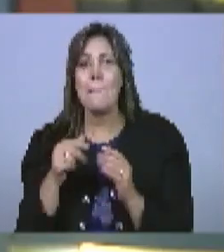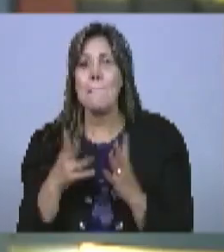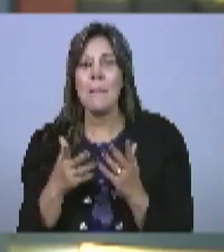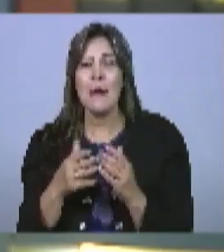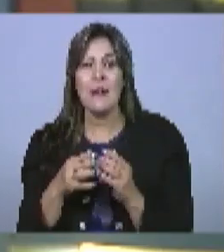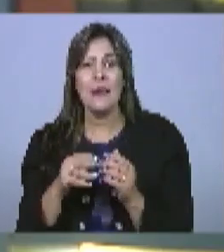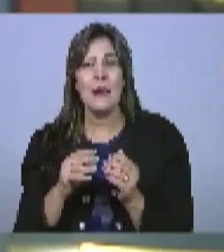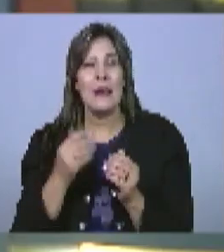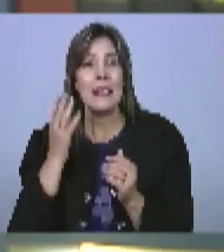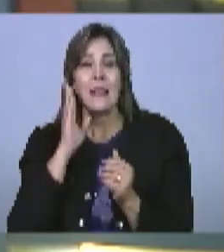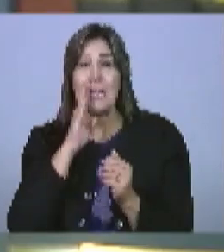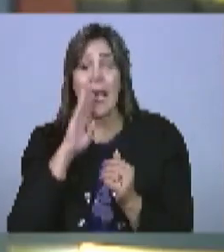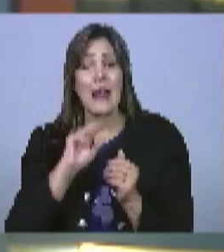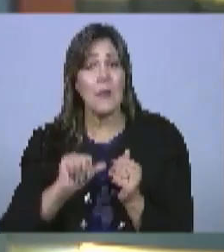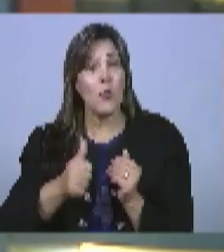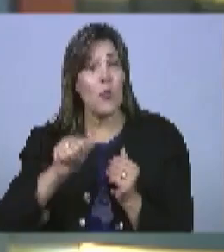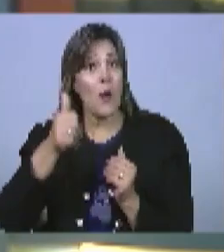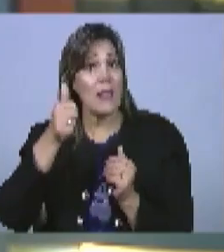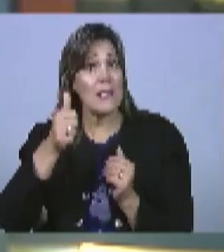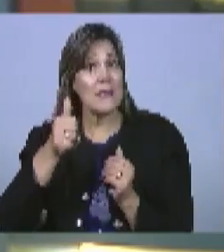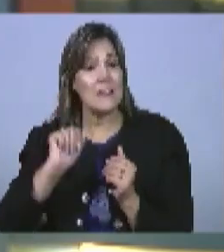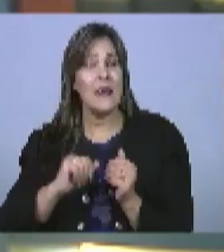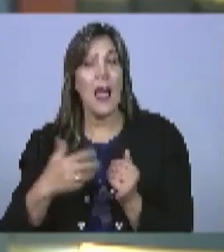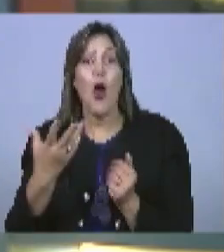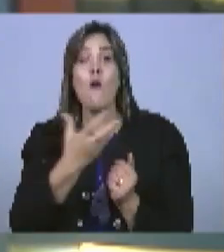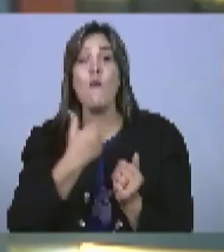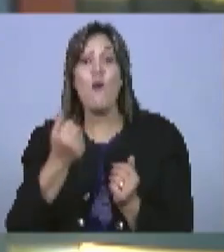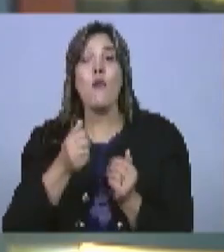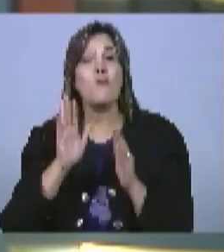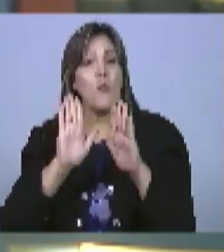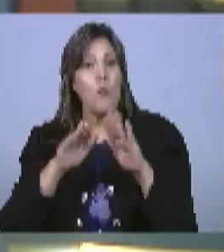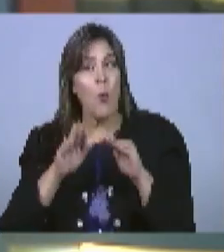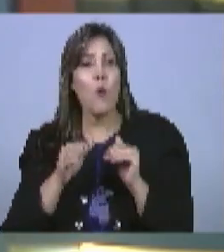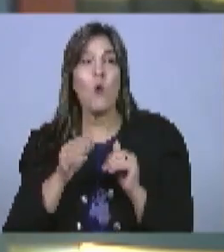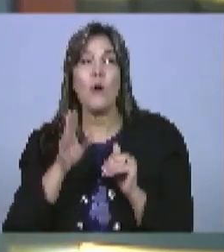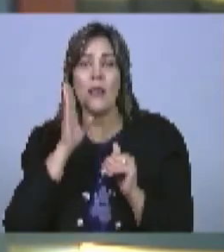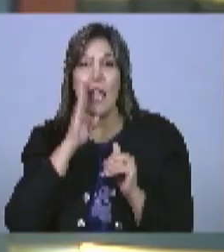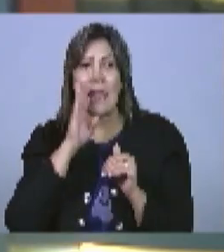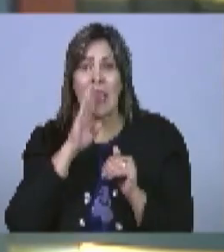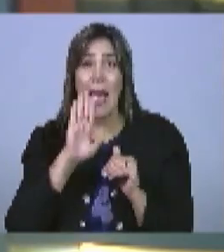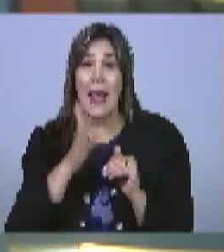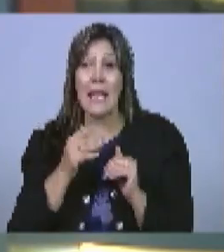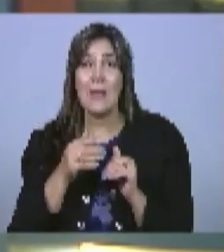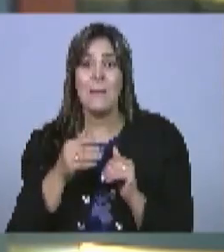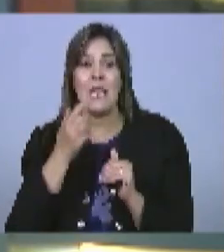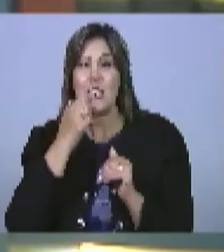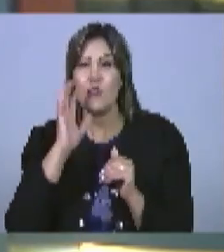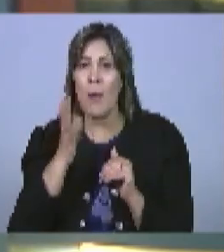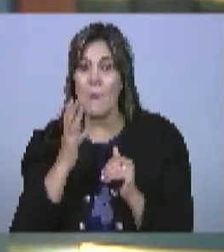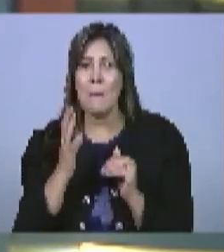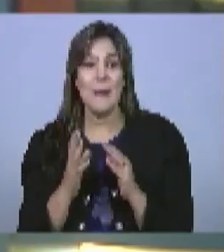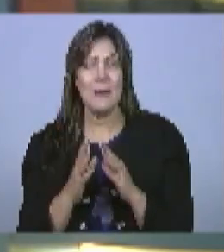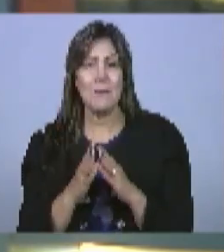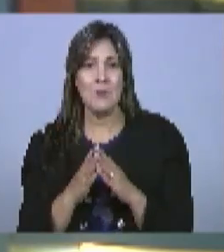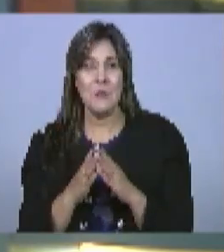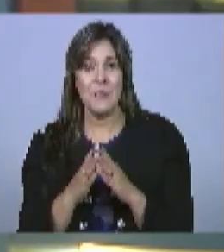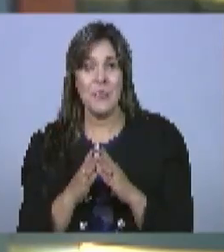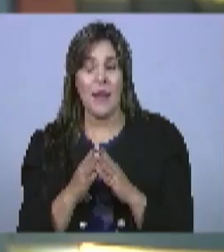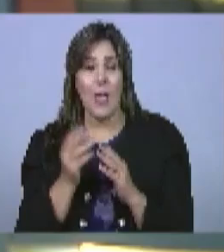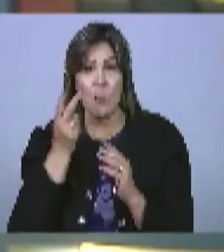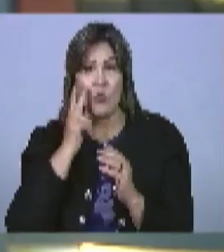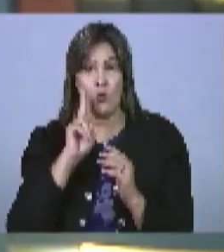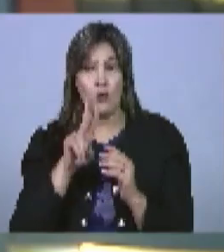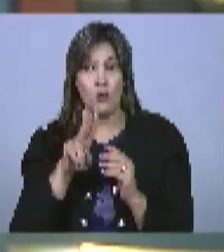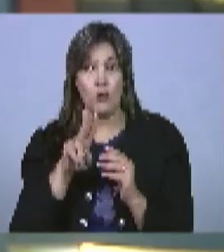جوده التعليم الفرص المتاحه للتعلم بالنسبه للنشء والشباب لما